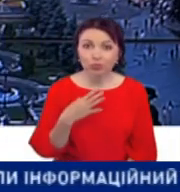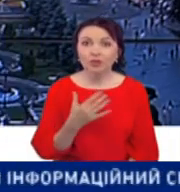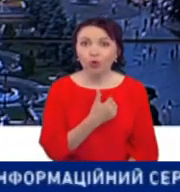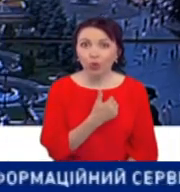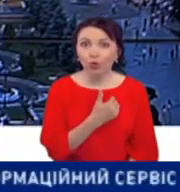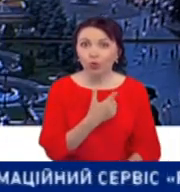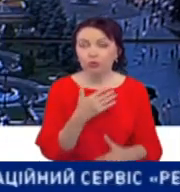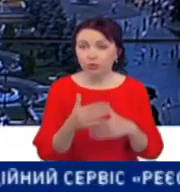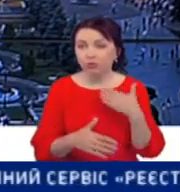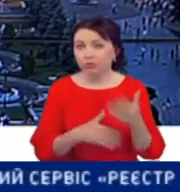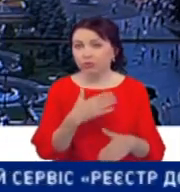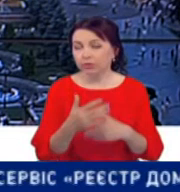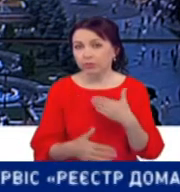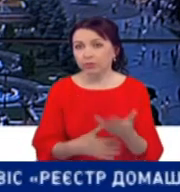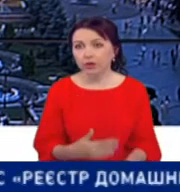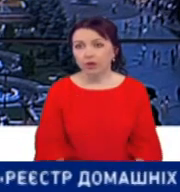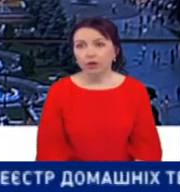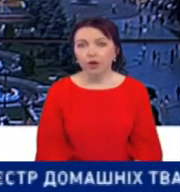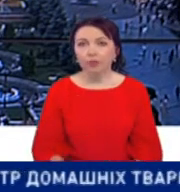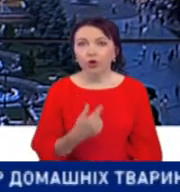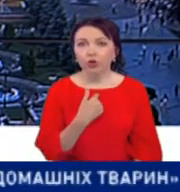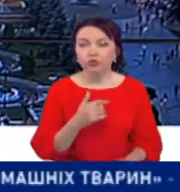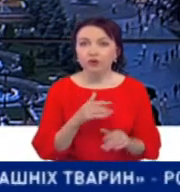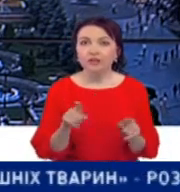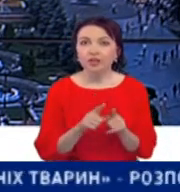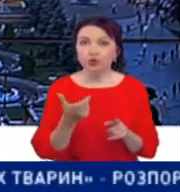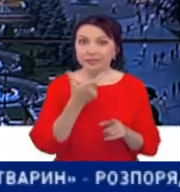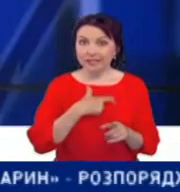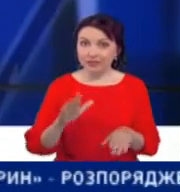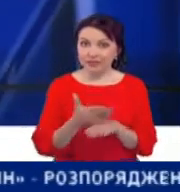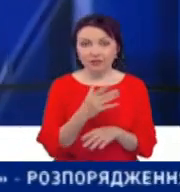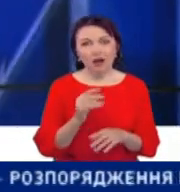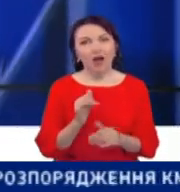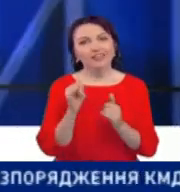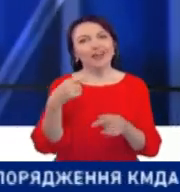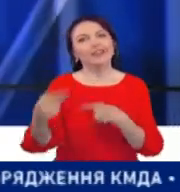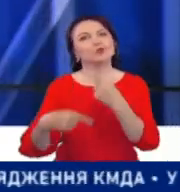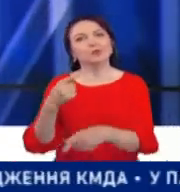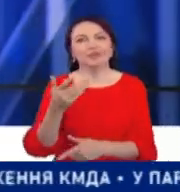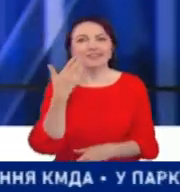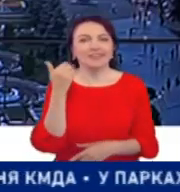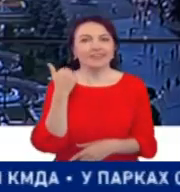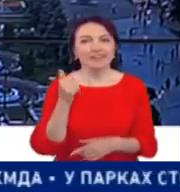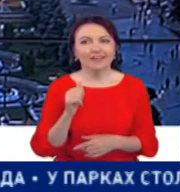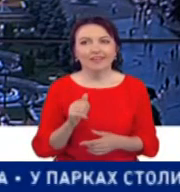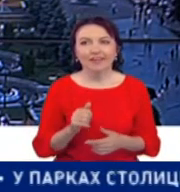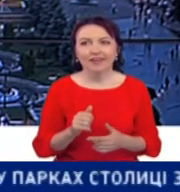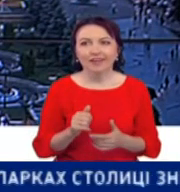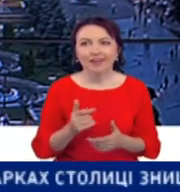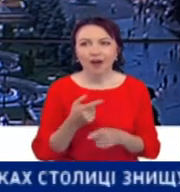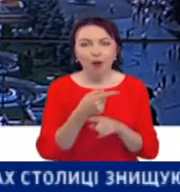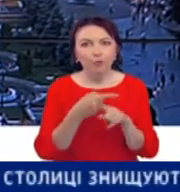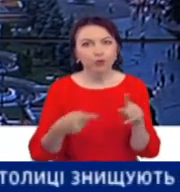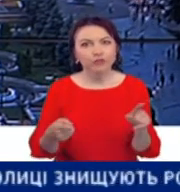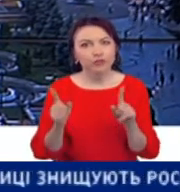думаю, проголосувати так, щоб себе зразу зняти, ну, для наступників, так як же ж проголосувати для наступників, коли половина так